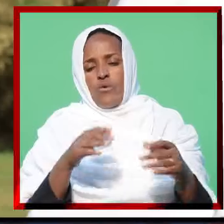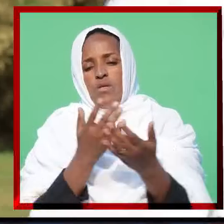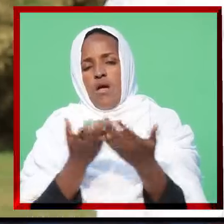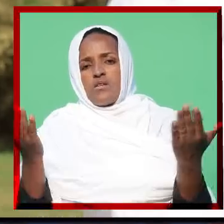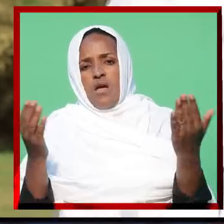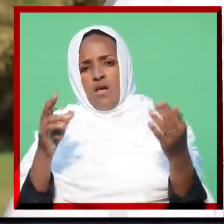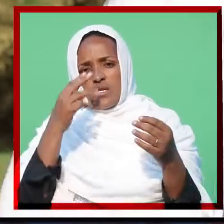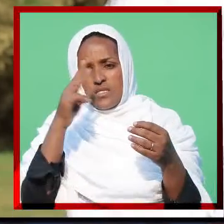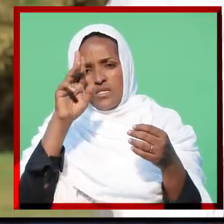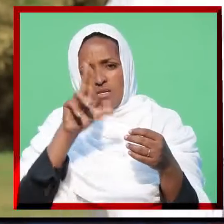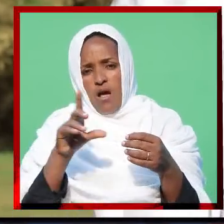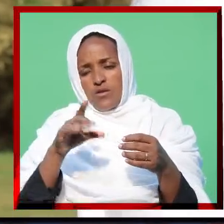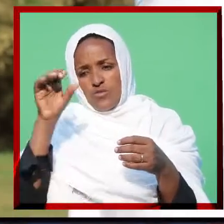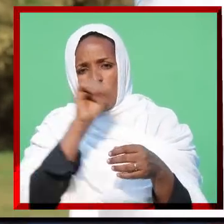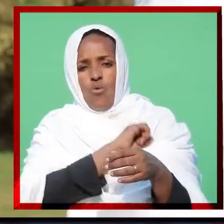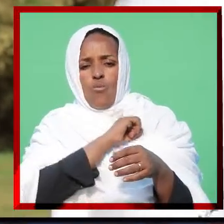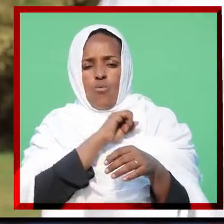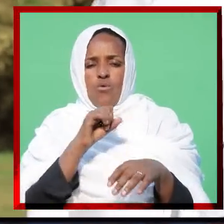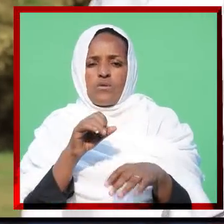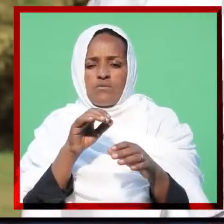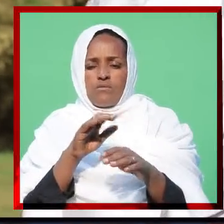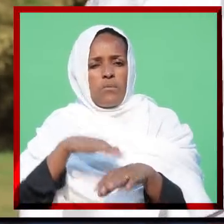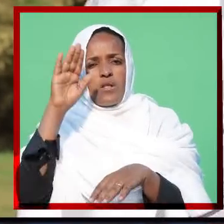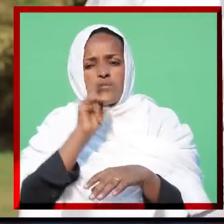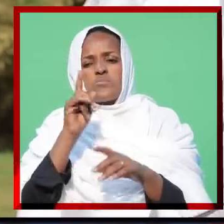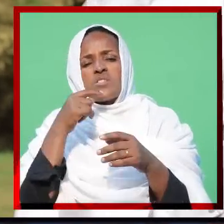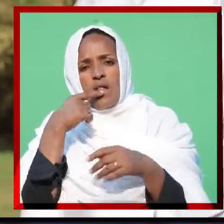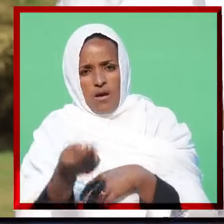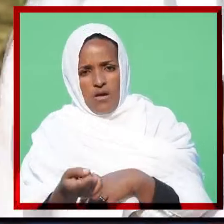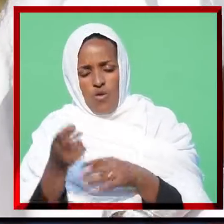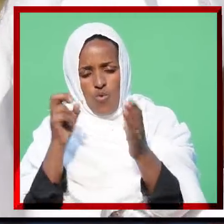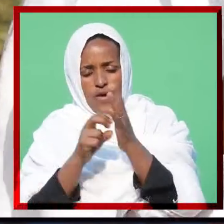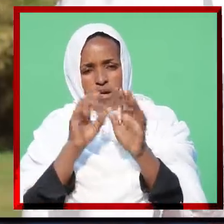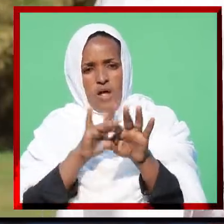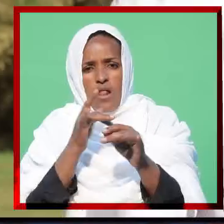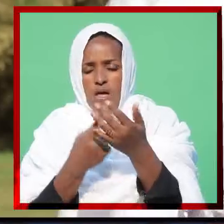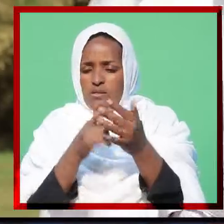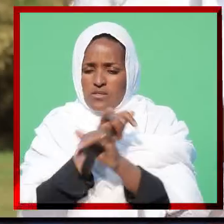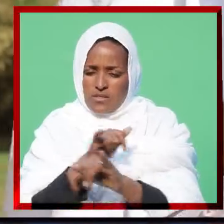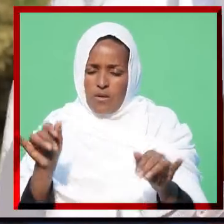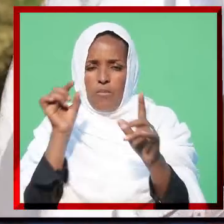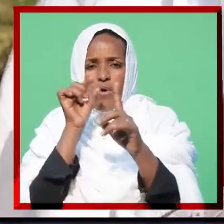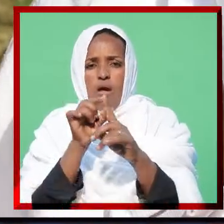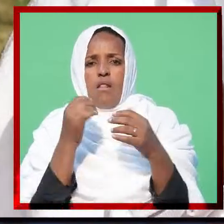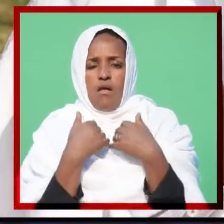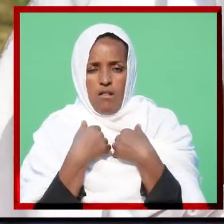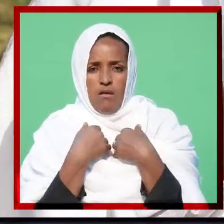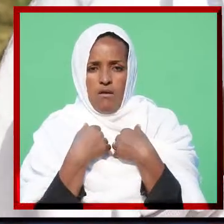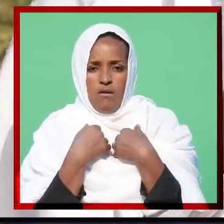ሲራክ ከሶሎሞን የባሰ ምን ተናገረ? ወንጌልም ላይ እንዲህ የሚል ቃል አለ።